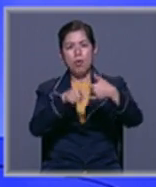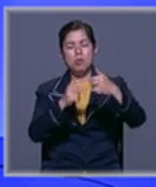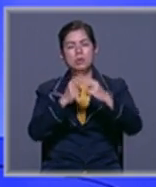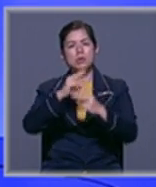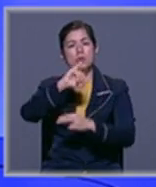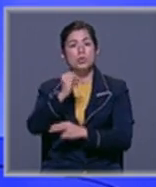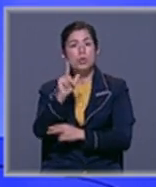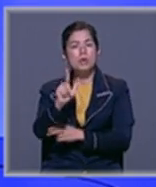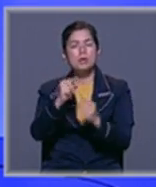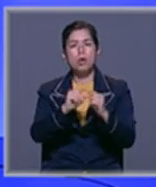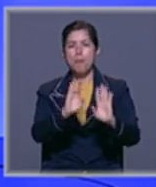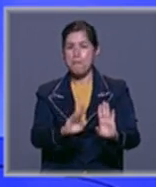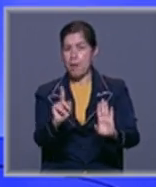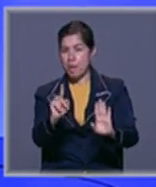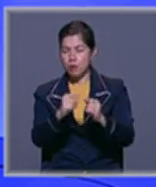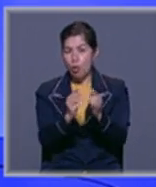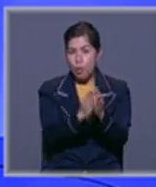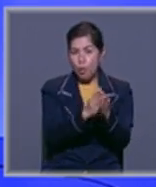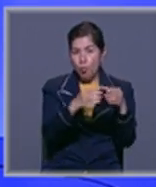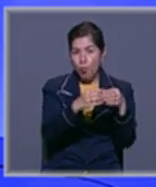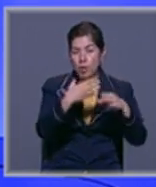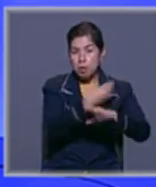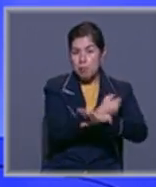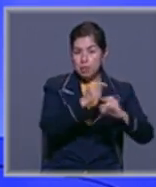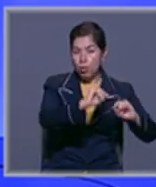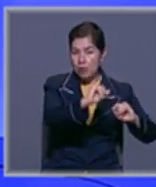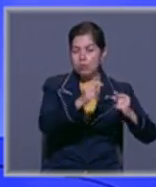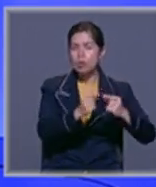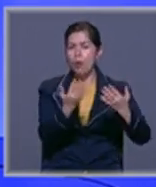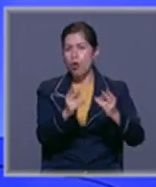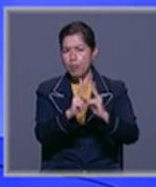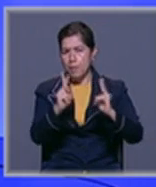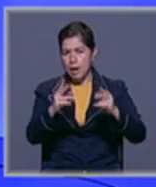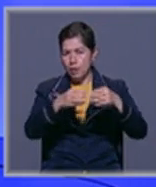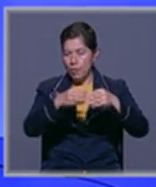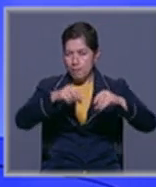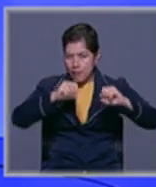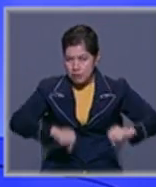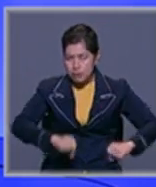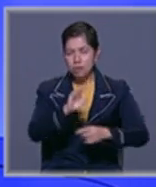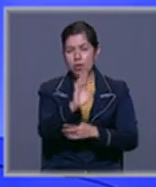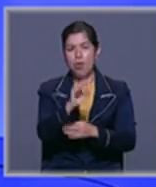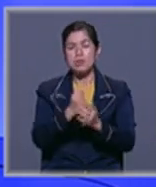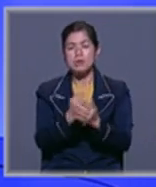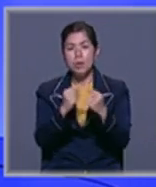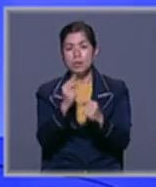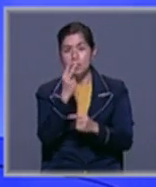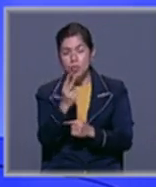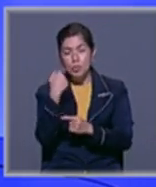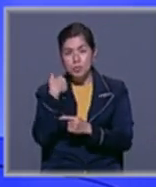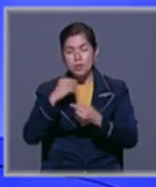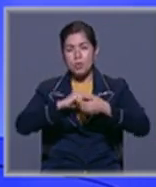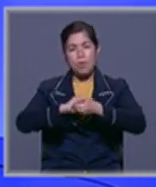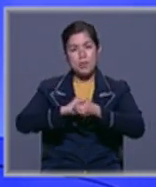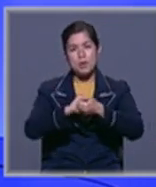แต่เรื่องการร่วมรัฐบาลเป็นคนละเรื่องกันนะครับนั่นเป็นเรื่องของมติพรรคต้องเป็นอีกเรื่องอีกกรณีนึงแต่นั่นคือสัญญาณที่ดีความปรองดองของ2พรรค